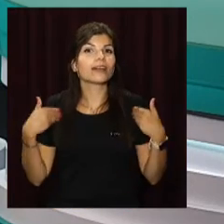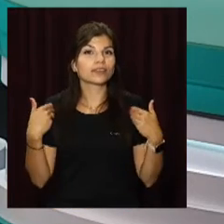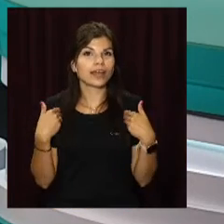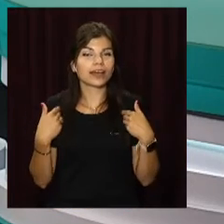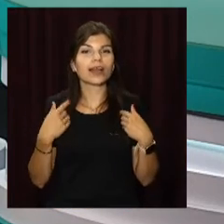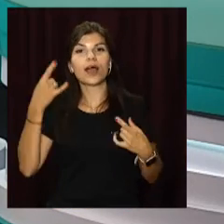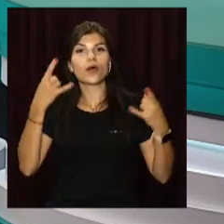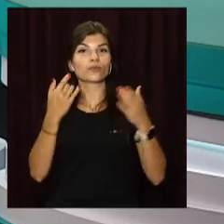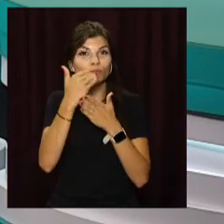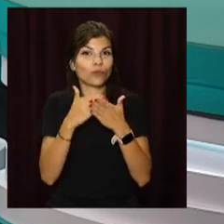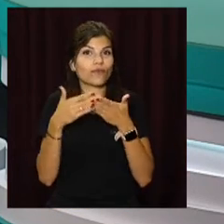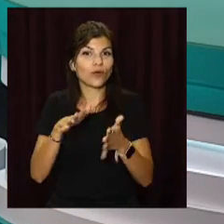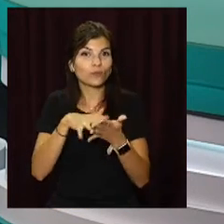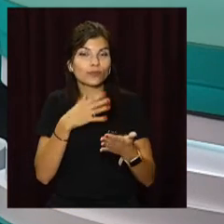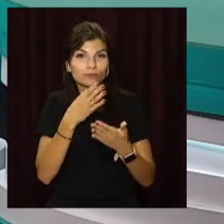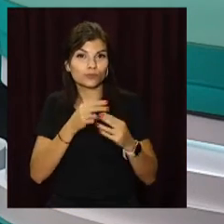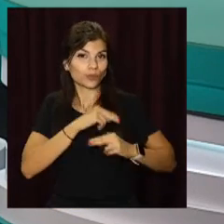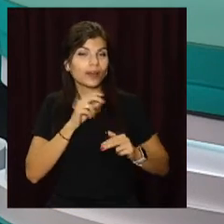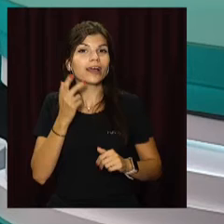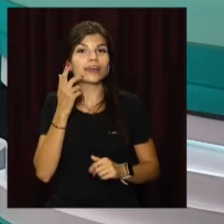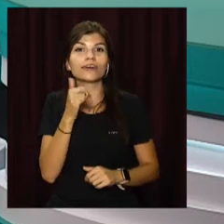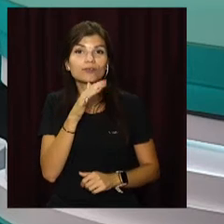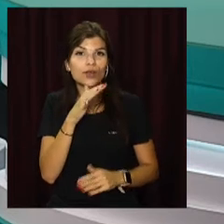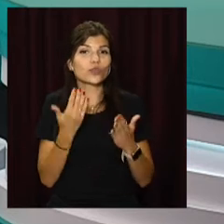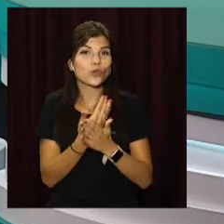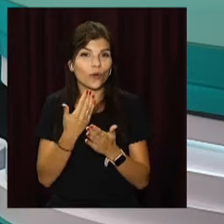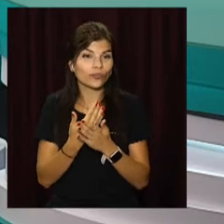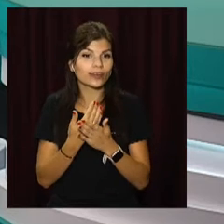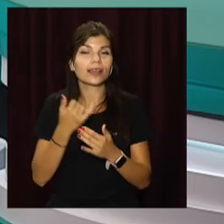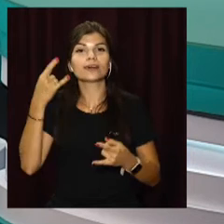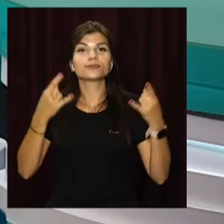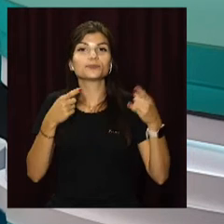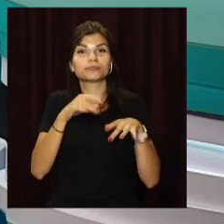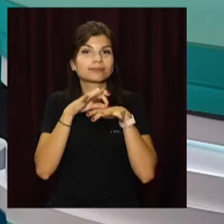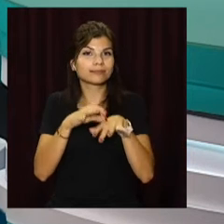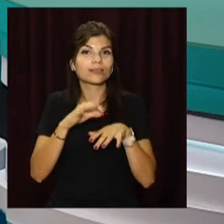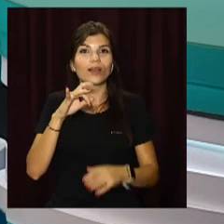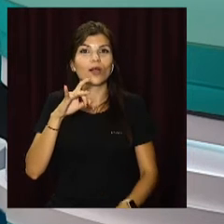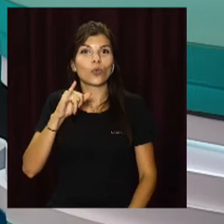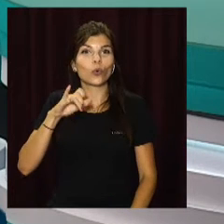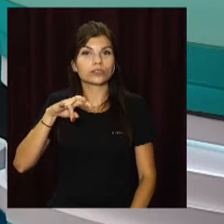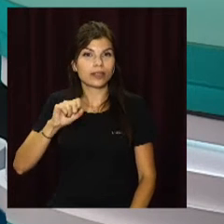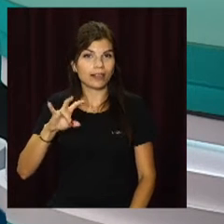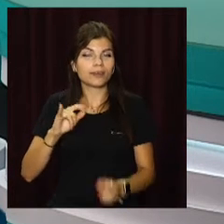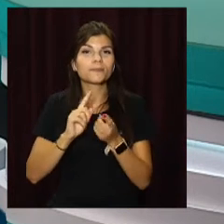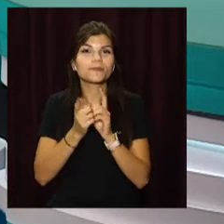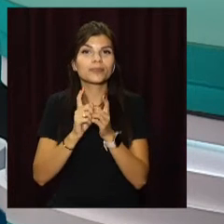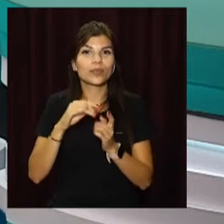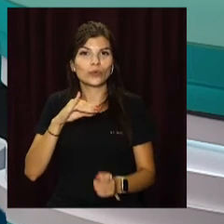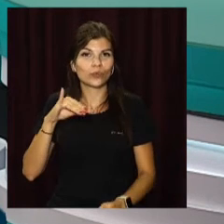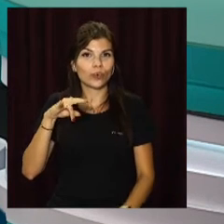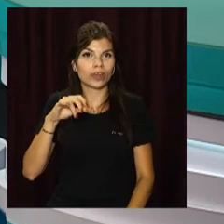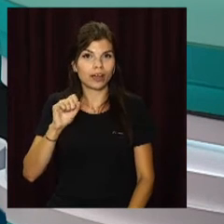Вітаю! Відкритий продовжує свою роботу, як завжди, у цій порі. Новини. І в студії для вас працюють Руслана Козиряцька та